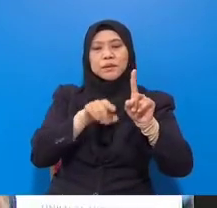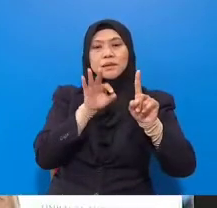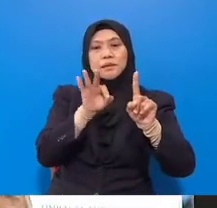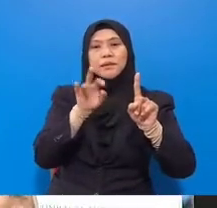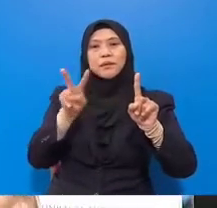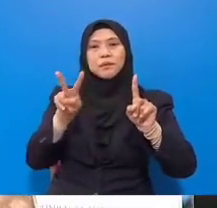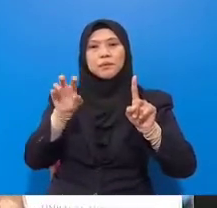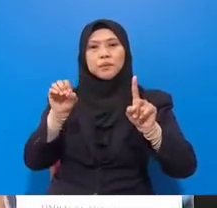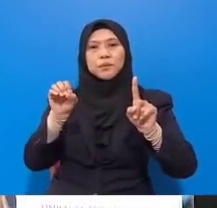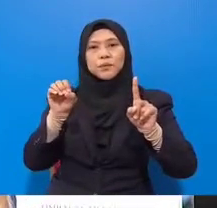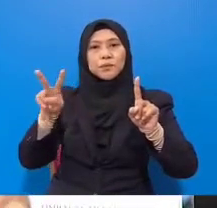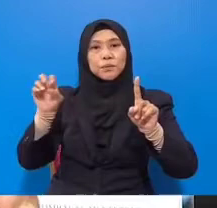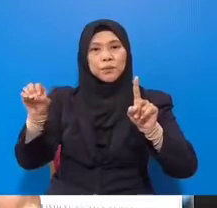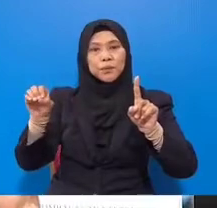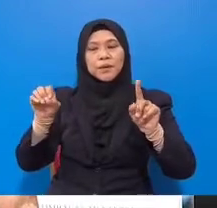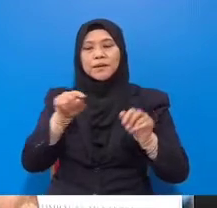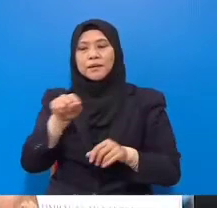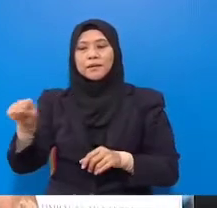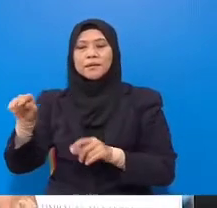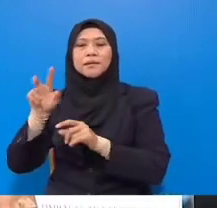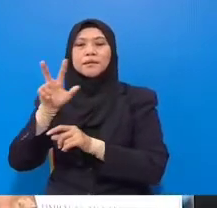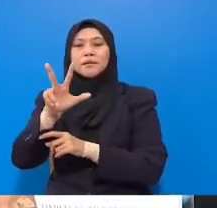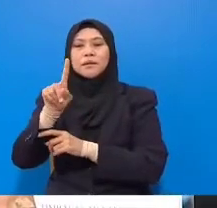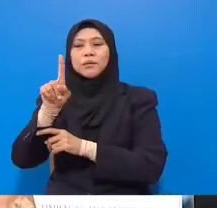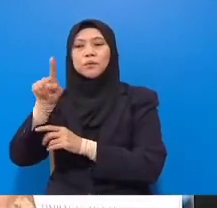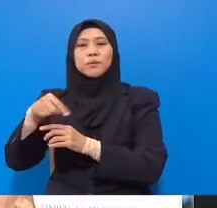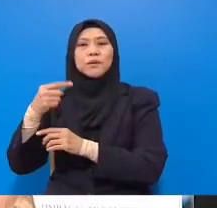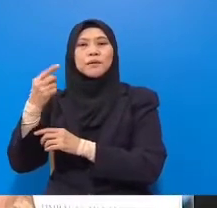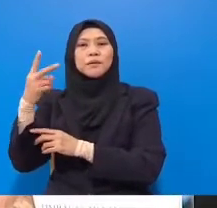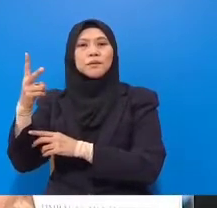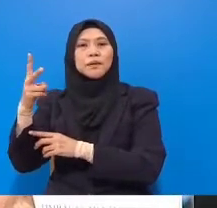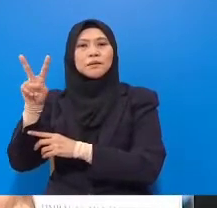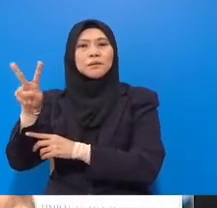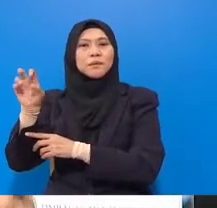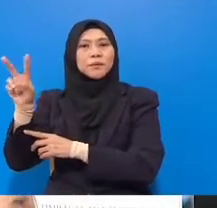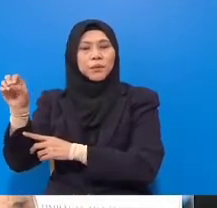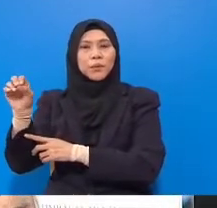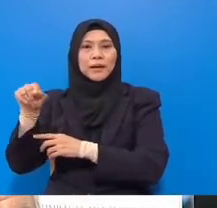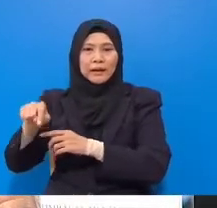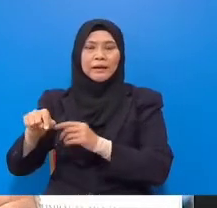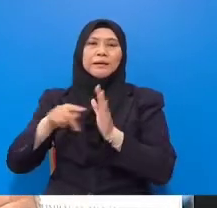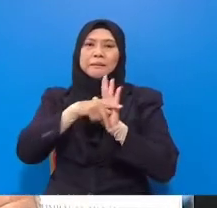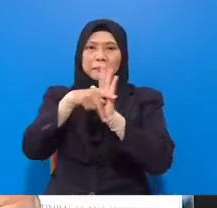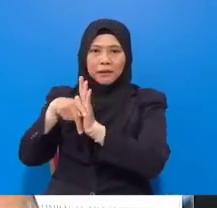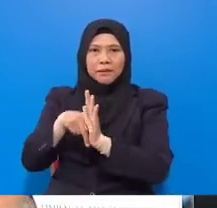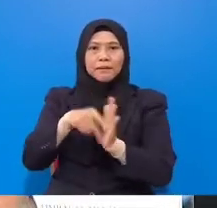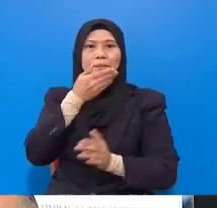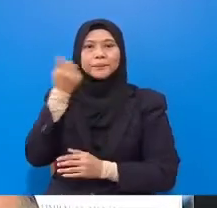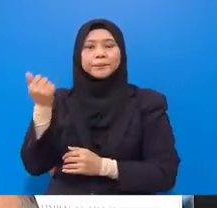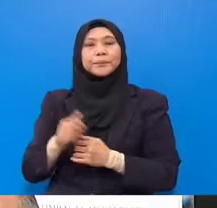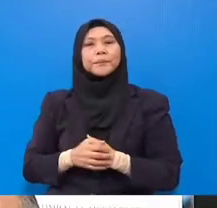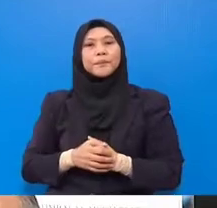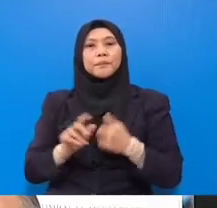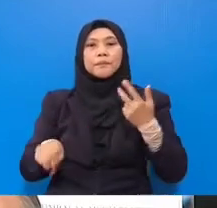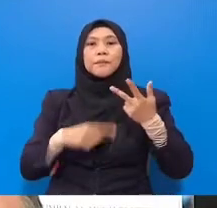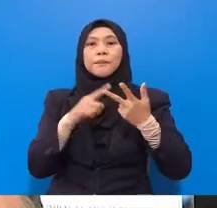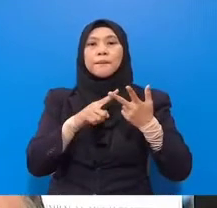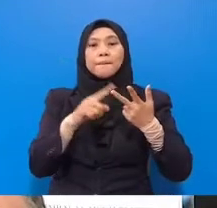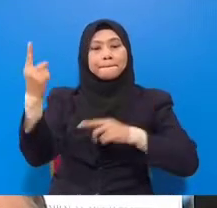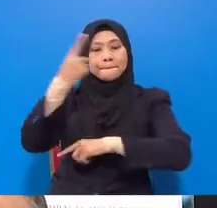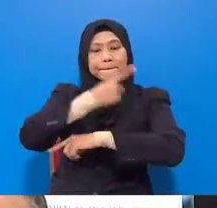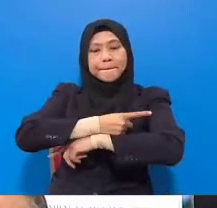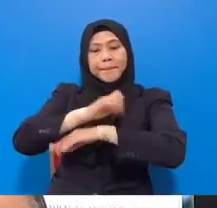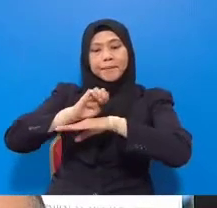Sep 2012 MP3 plus satu Desember 2020 ketiga penghancuran hari